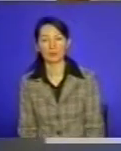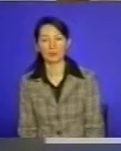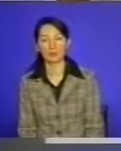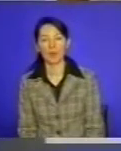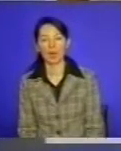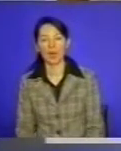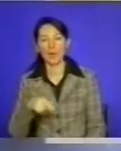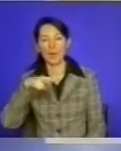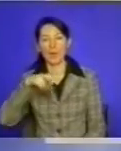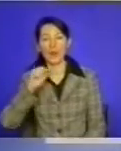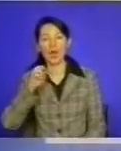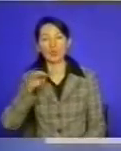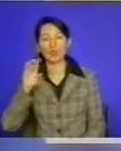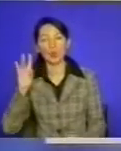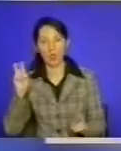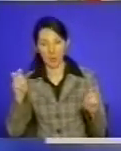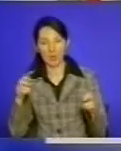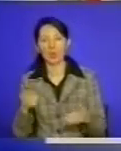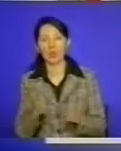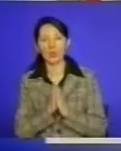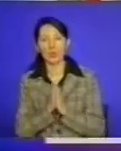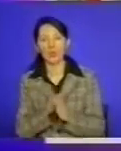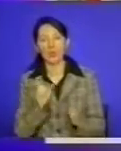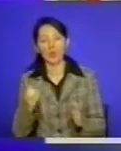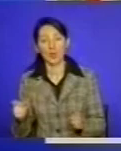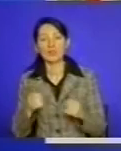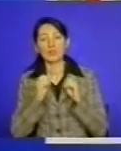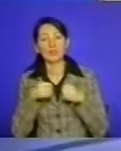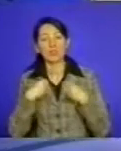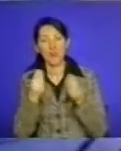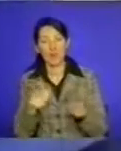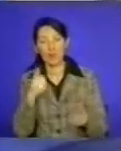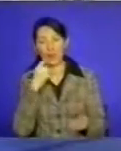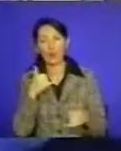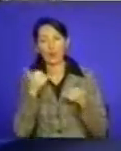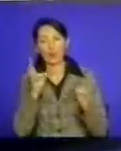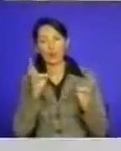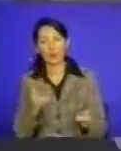Пластуни закликають громадськість здавати кров для постраждалих на сході України.